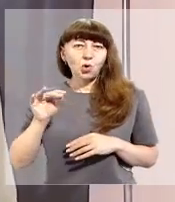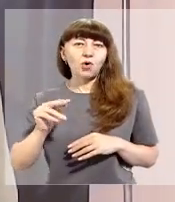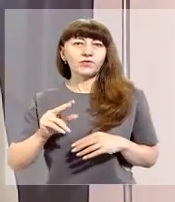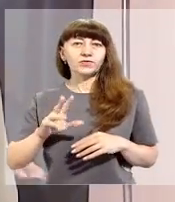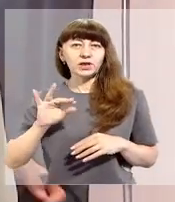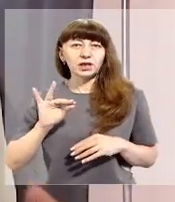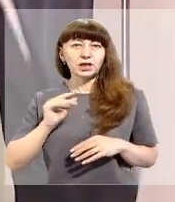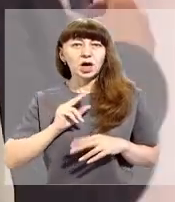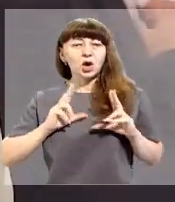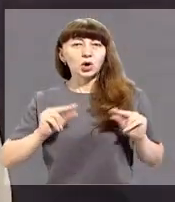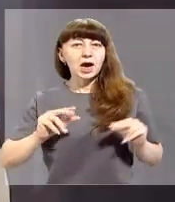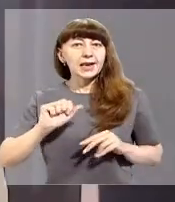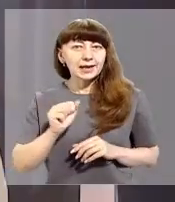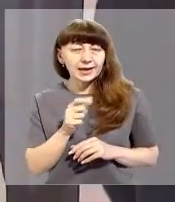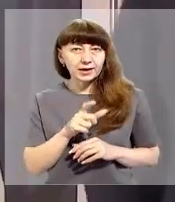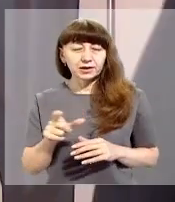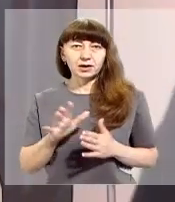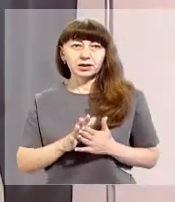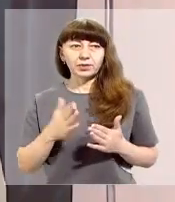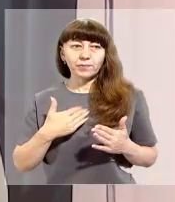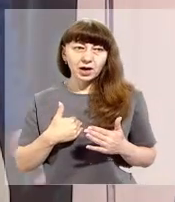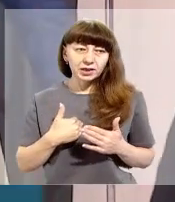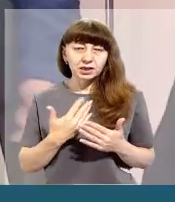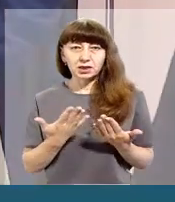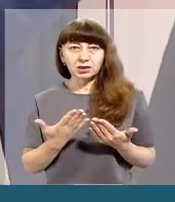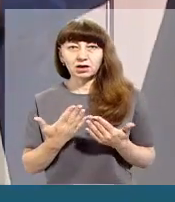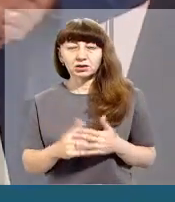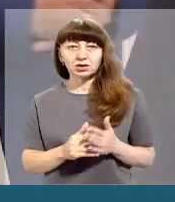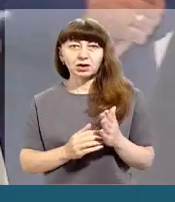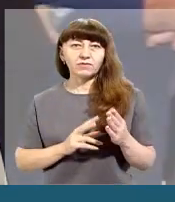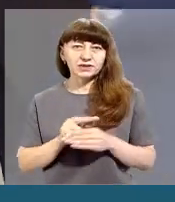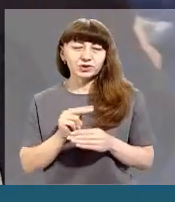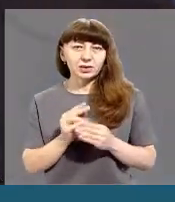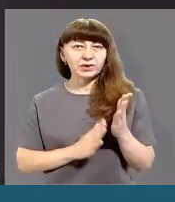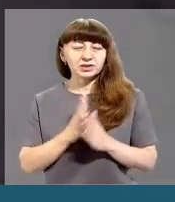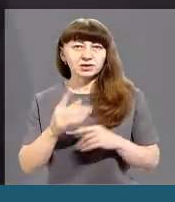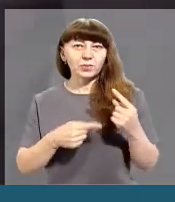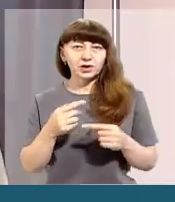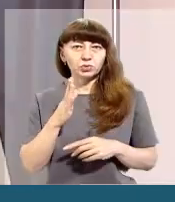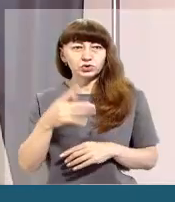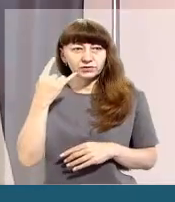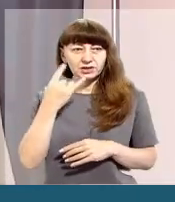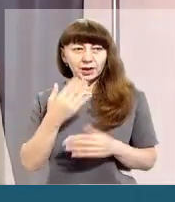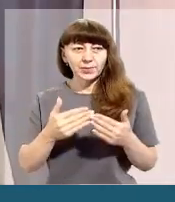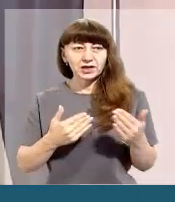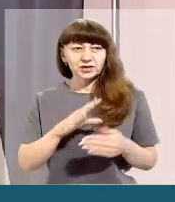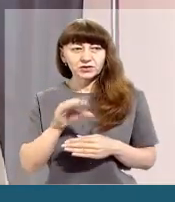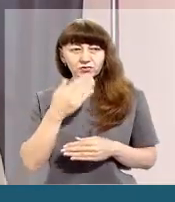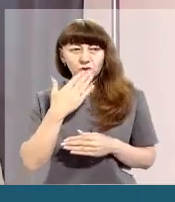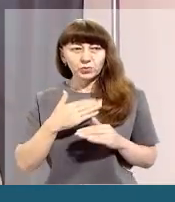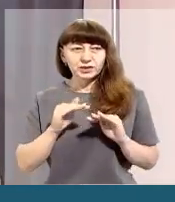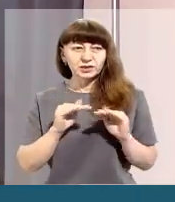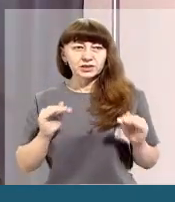признание, наверное, моих каких-то заслуг в становлении подрастающего поколения, будущего нашей страны. Прежде всего, любить